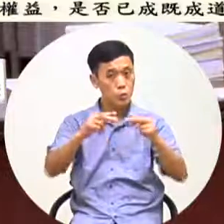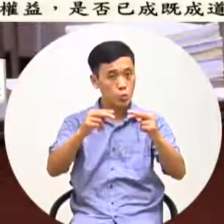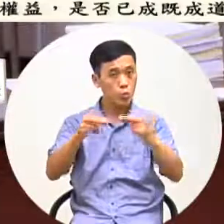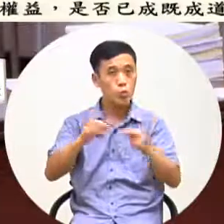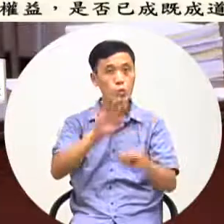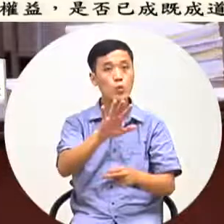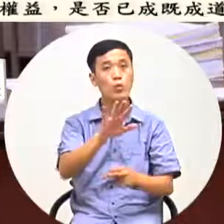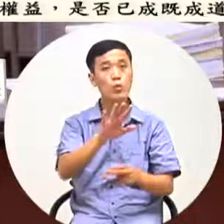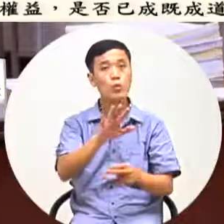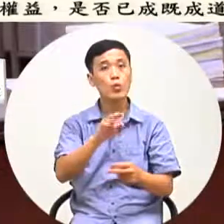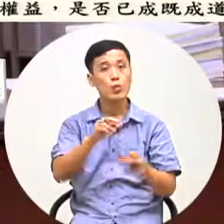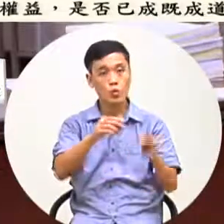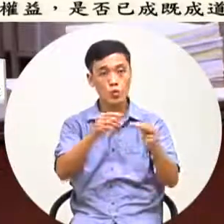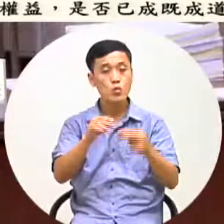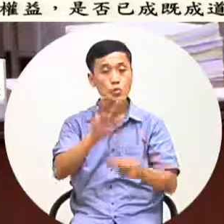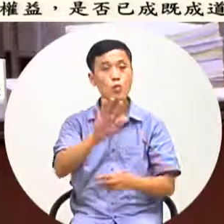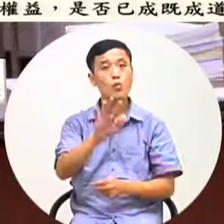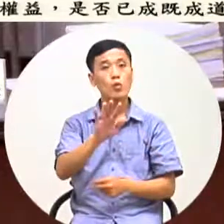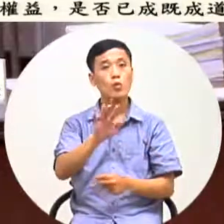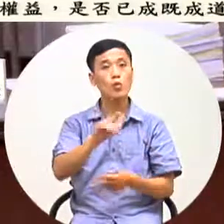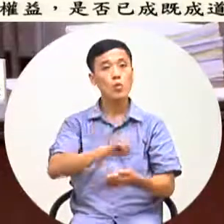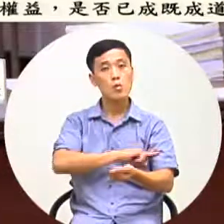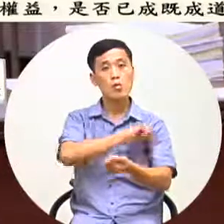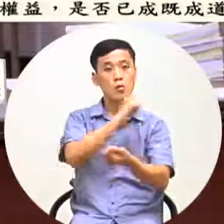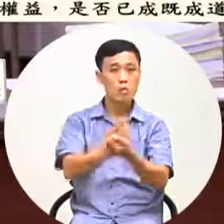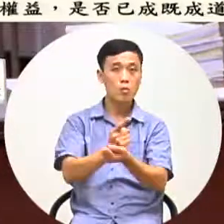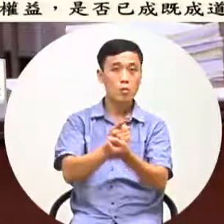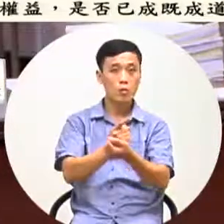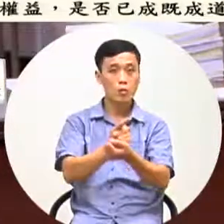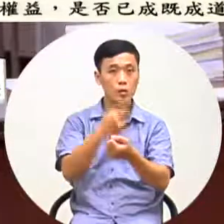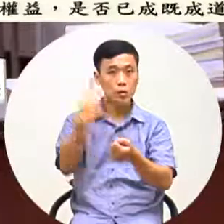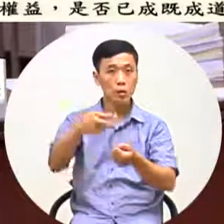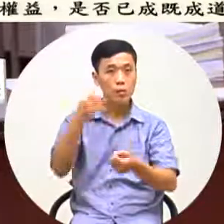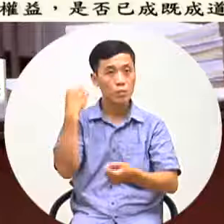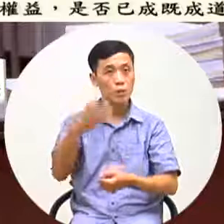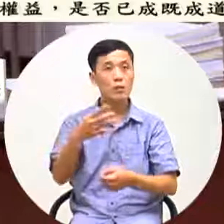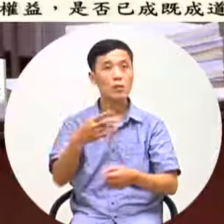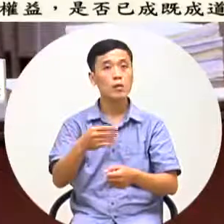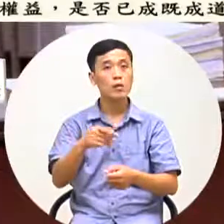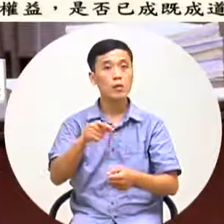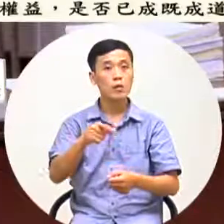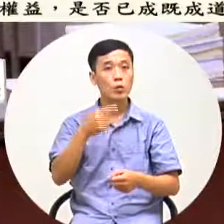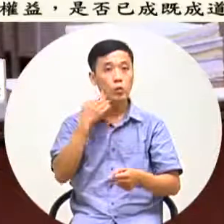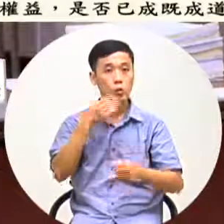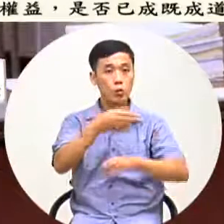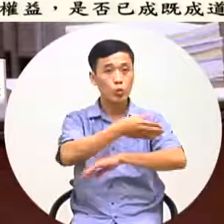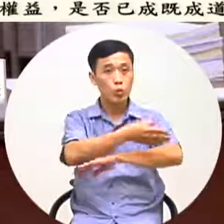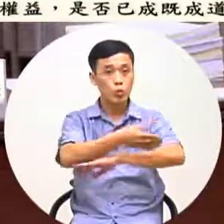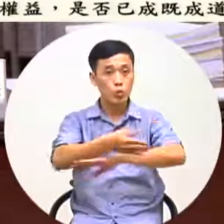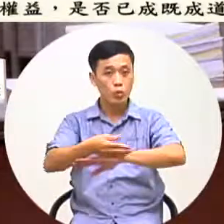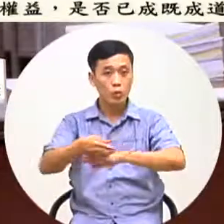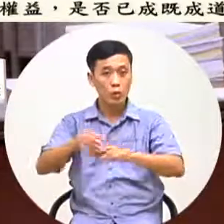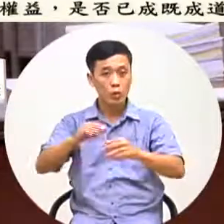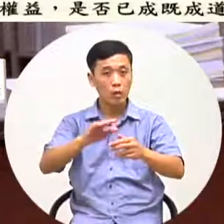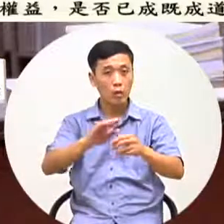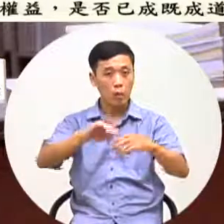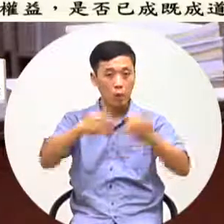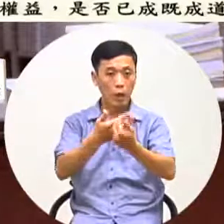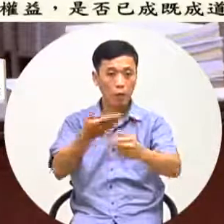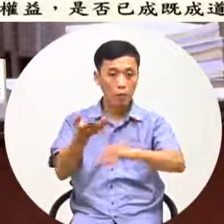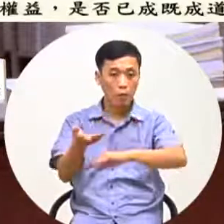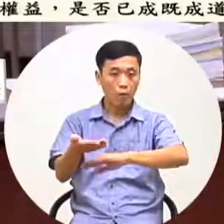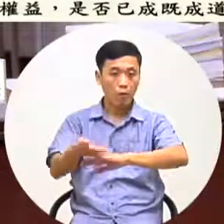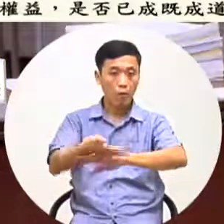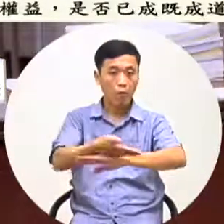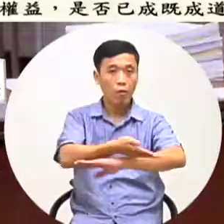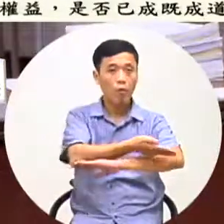成果嘞吼，啊要重新对不对吼？因为你水平了无关，水倒流的问题吼，无能改善，因内底围着